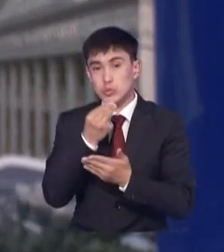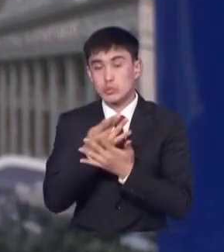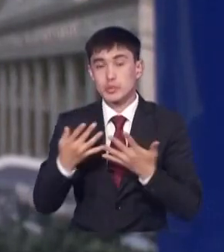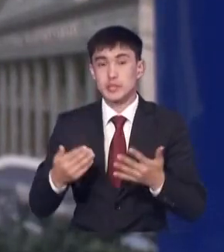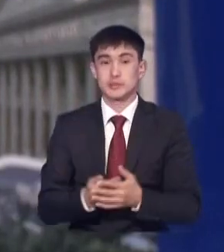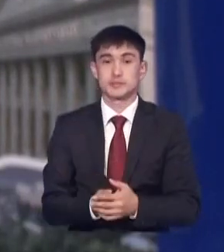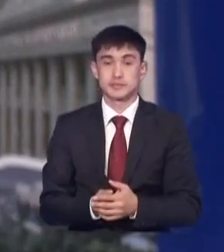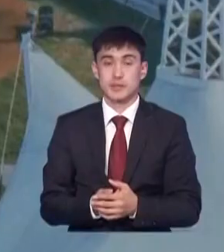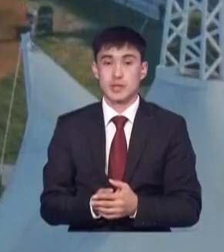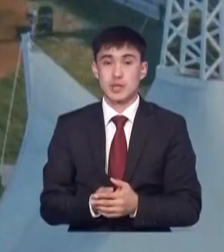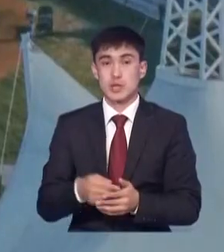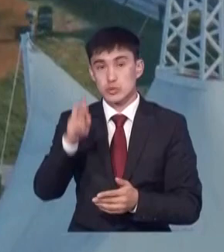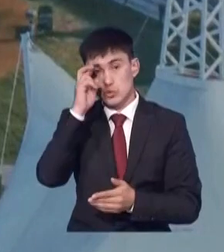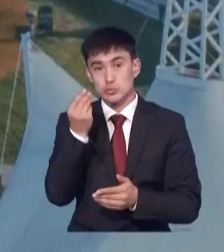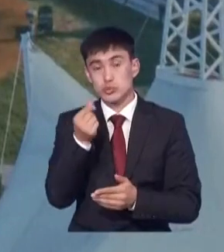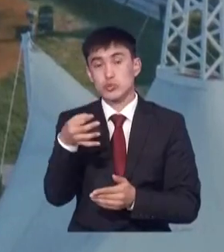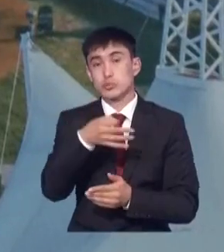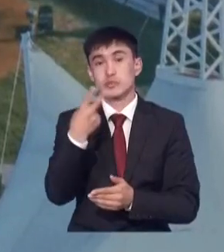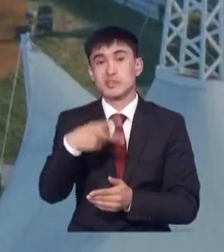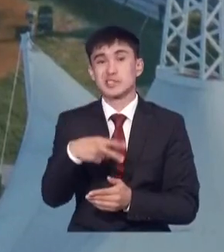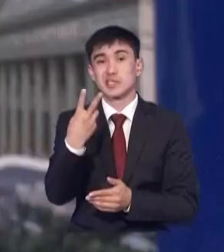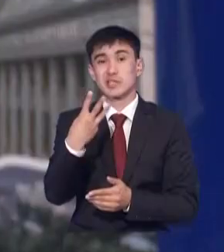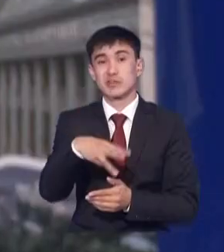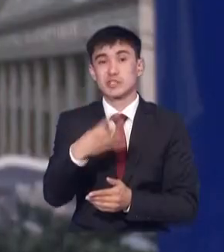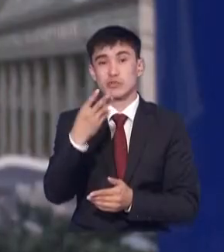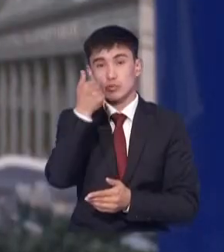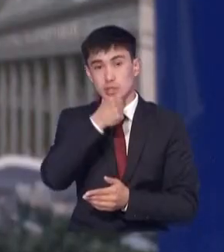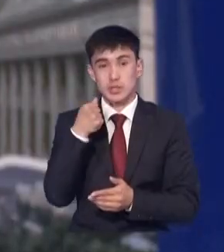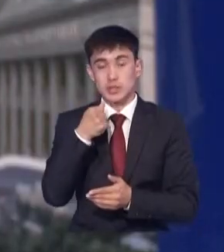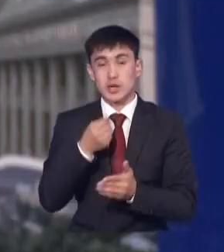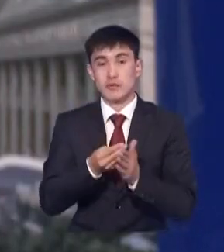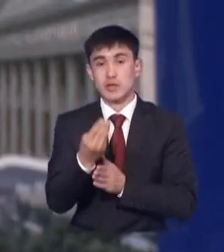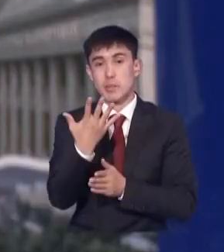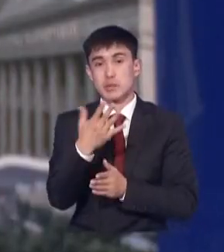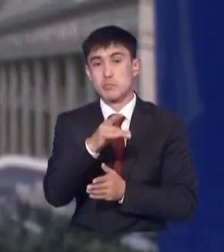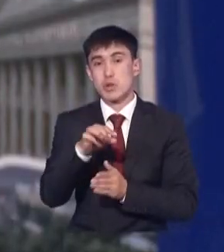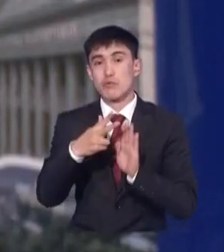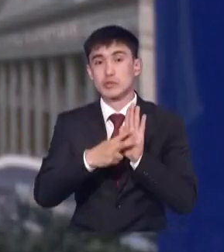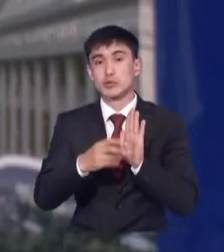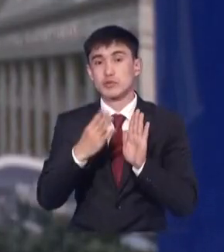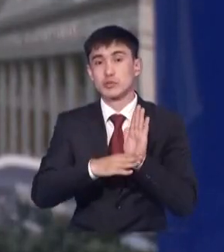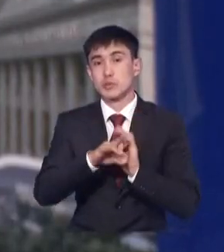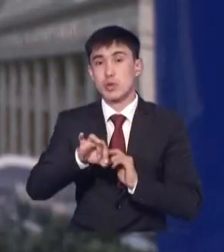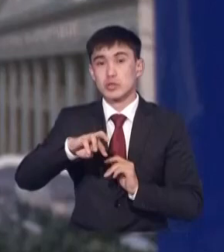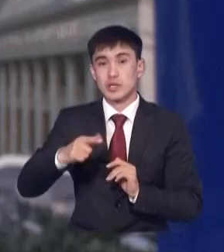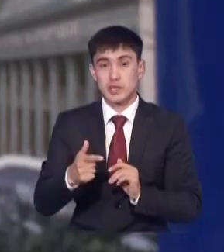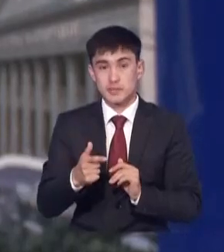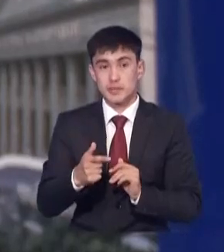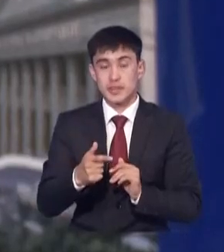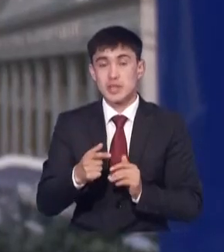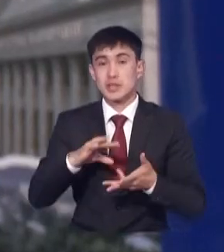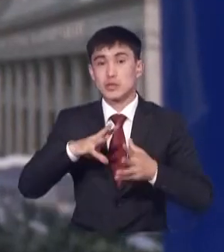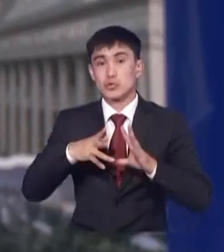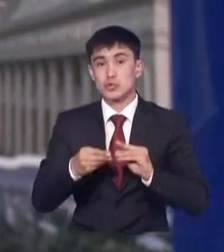питания. Из бюджета области в 2023-2024 годах выделено 5 миллиардов 890 миллионов тенге. На эту